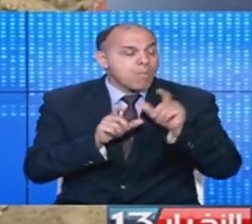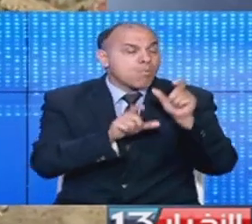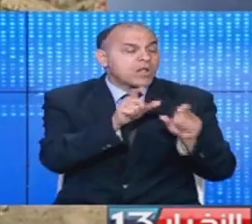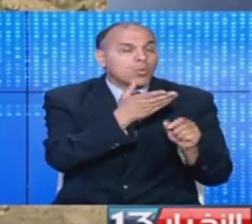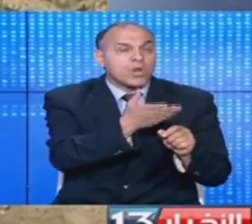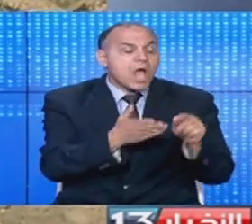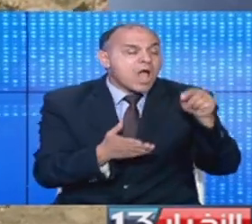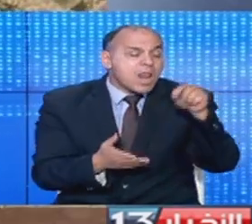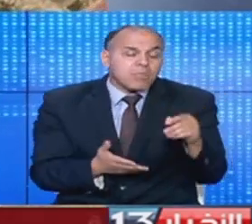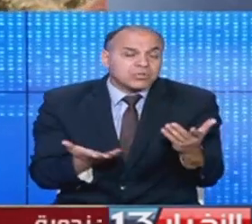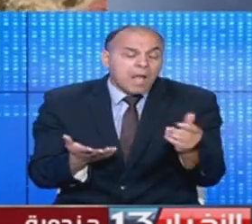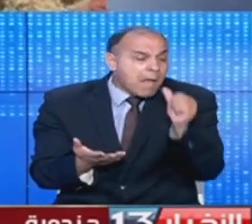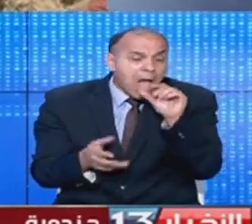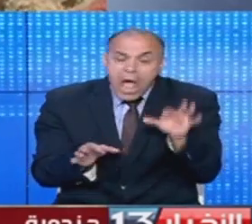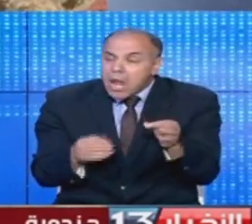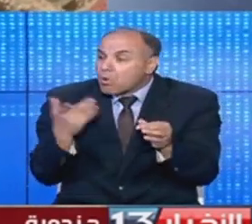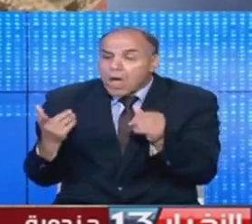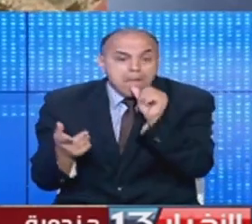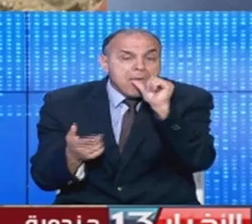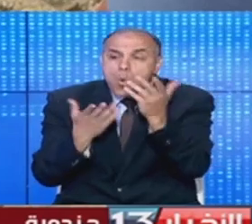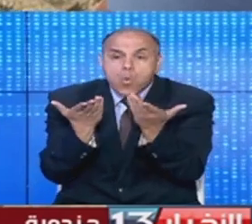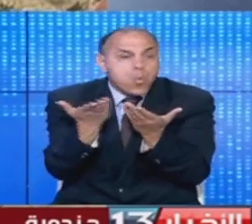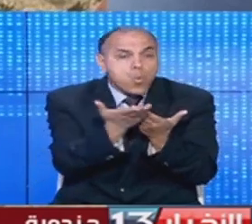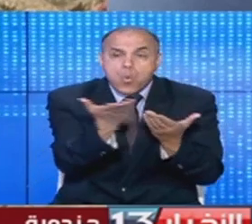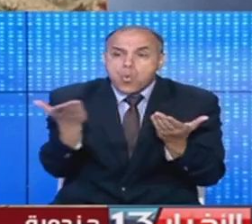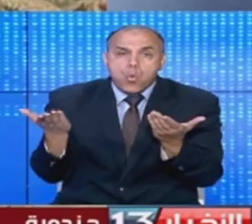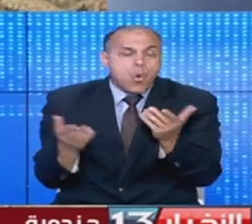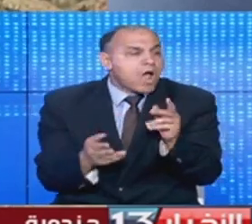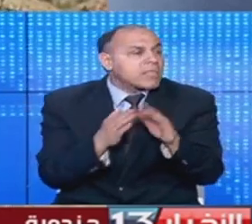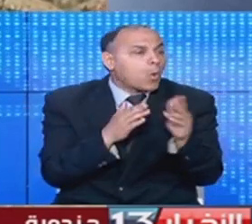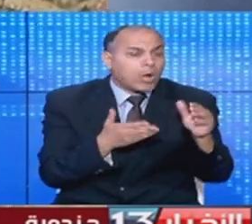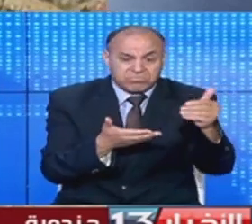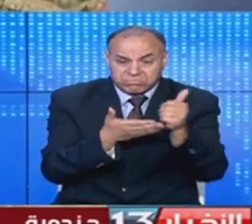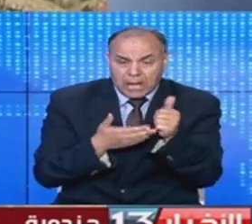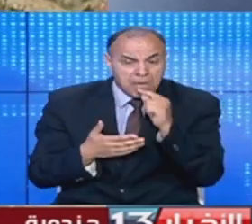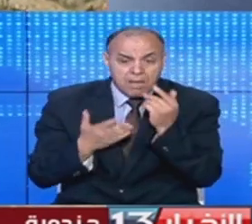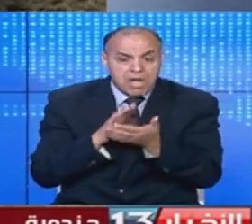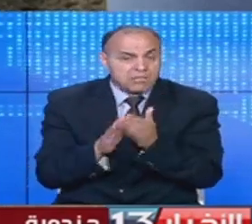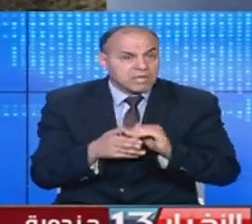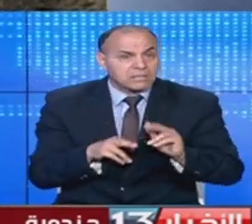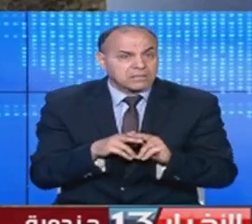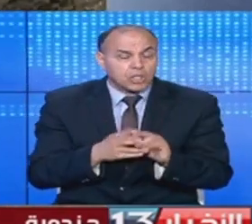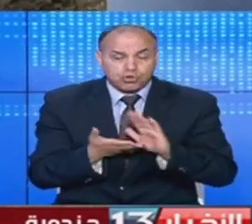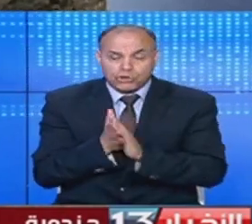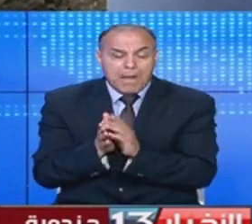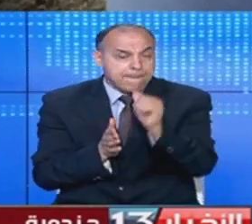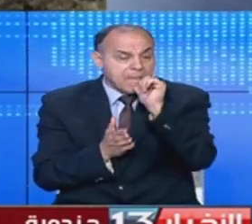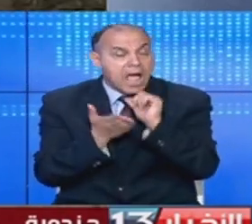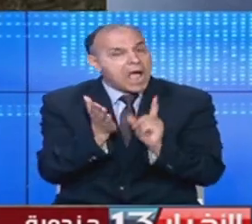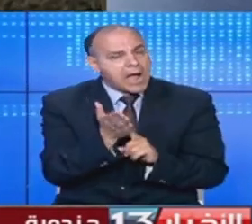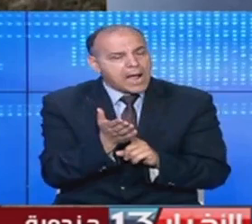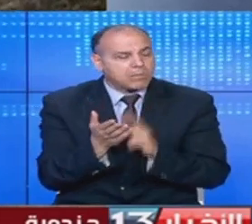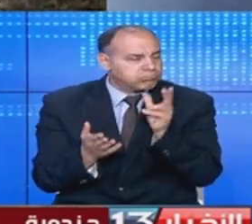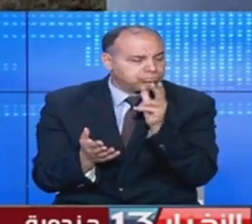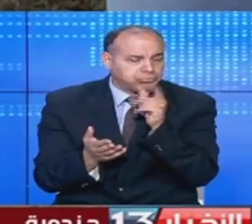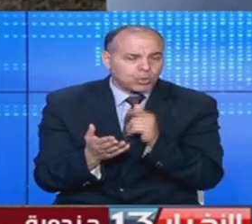راهو مفروض عليهم ما عنده حتى جهة أخرى والمصدر آخر يتمتع فيه بالماء. الجمعية المائية أكدت